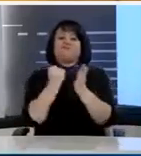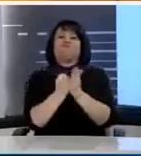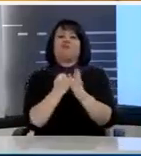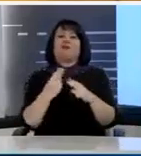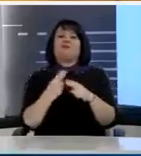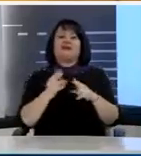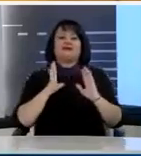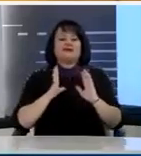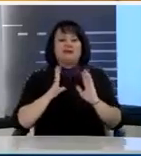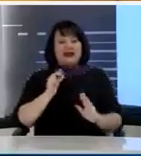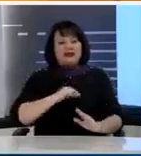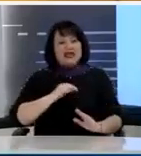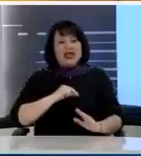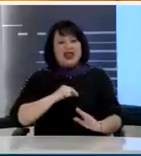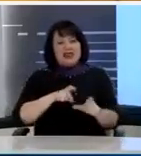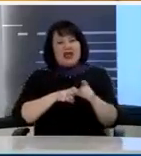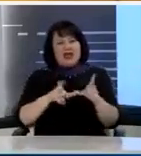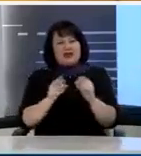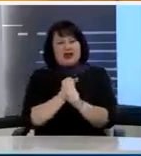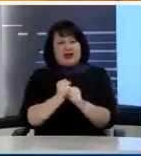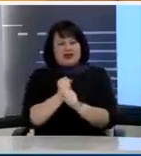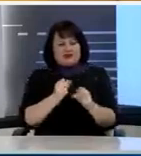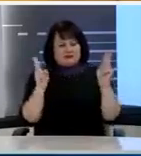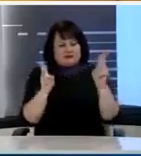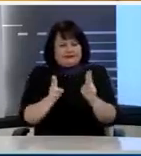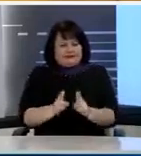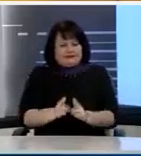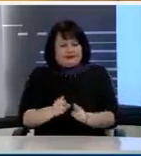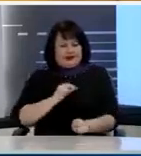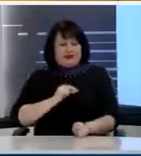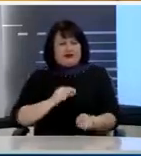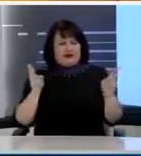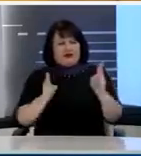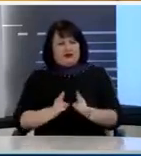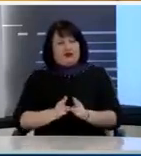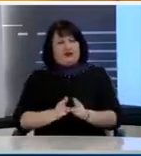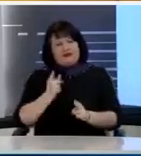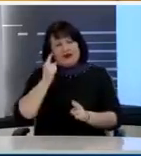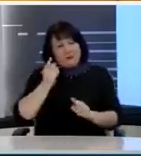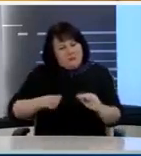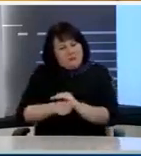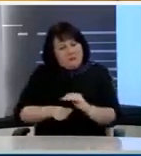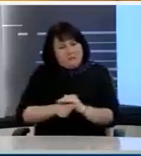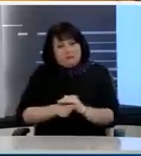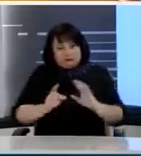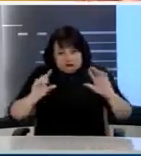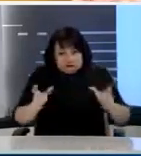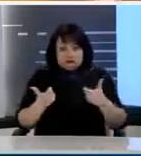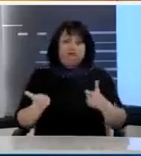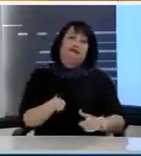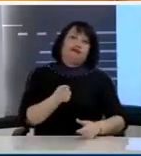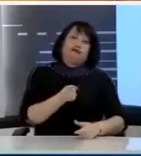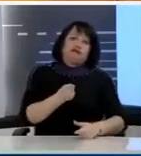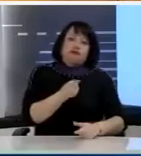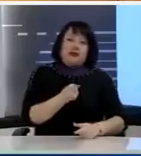που περιόρισες τα κέρδη των πολυεθνικών φαρμακευτικών εταιριών, που έπιασες τις αθέμητες πρακτικές, που τις οδήγησες στις